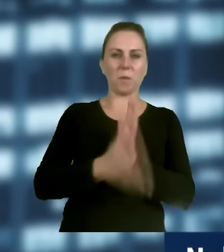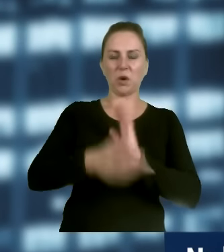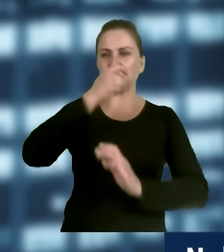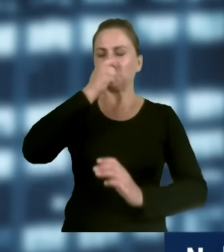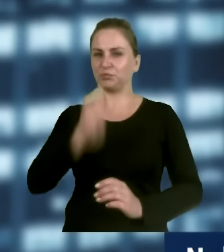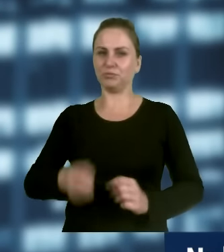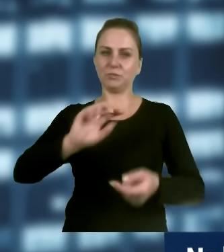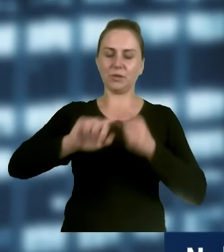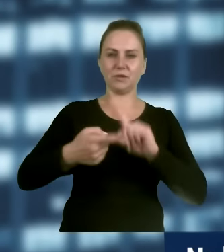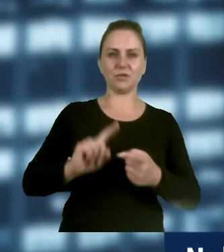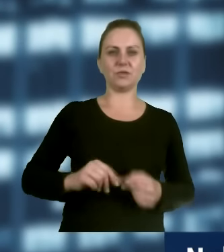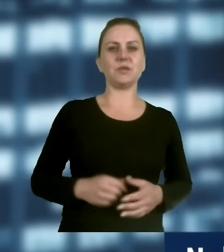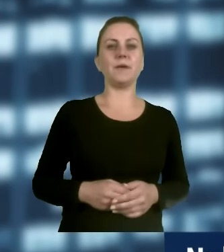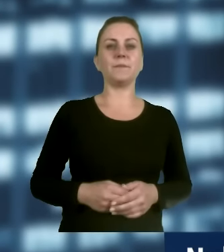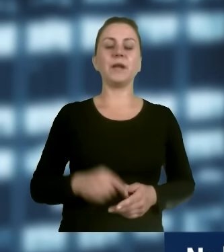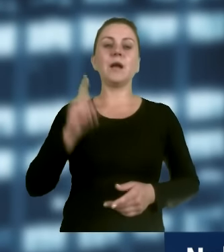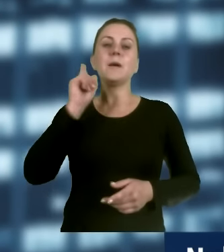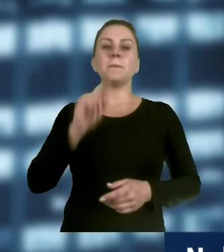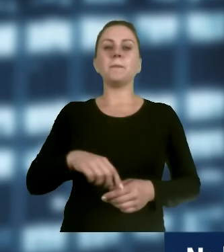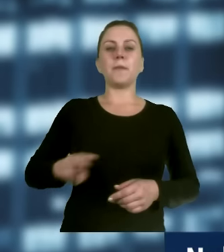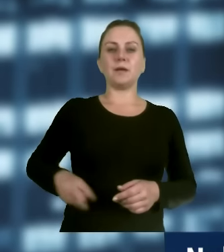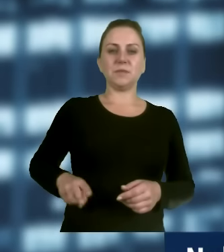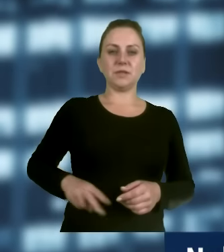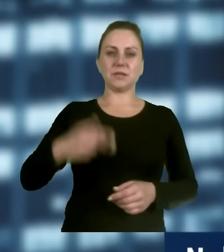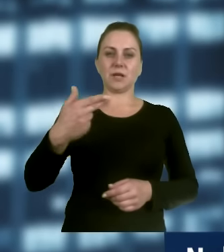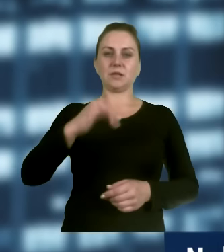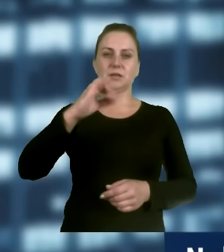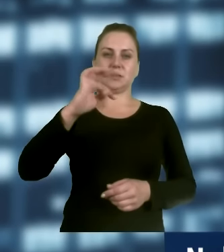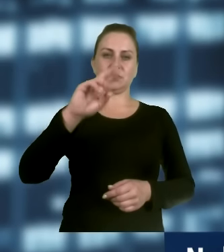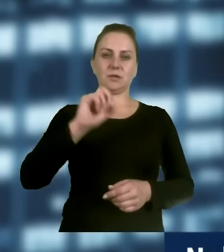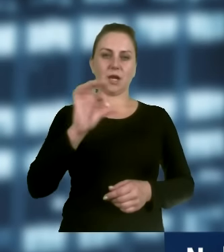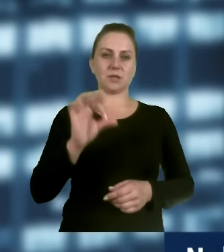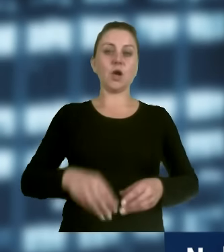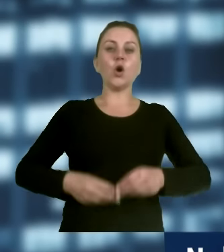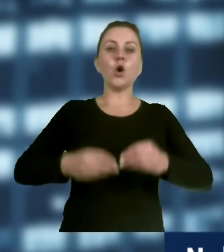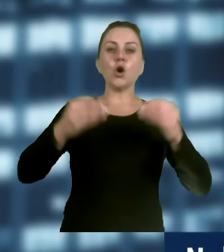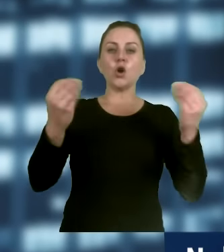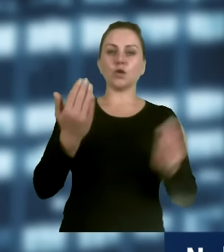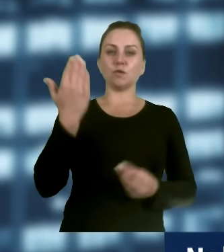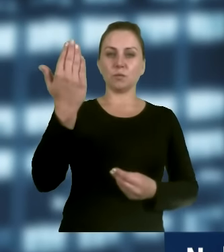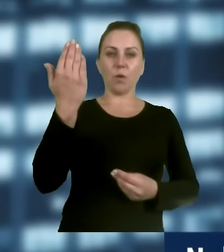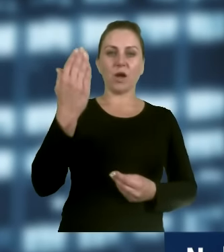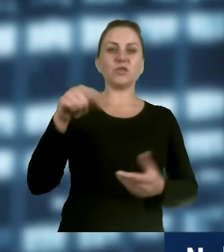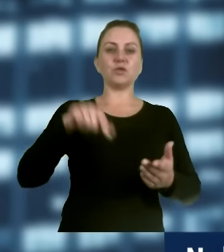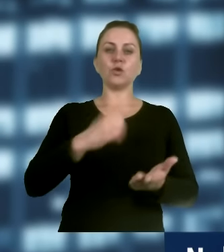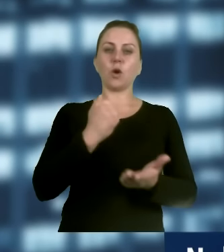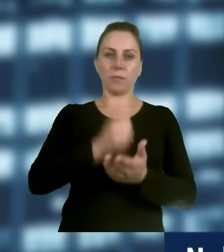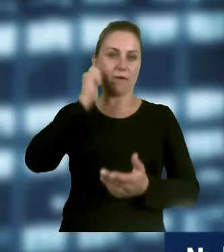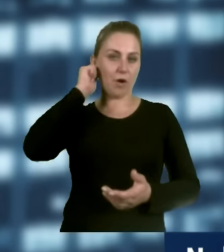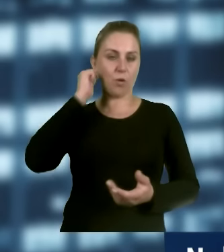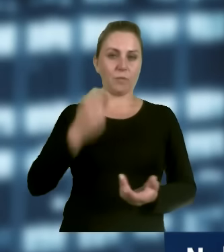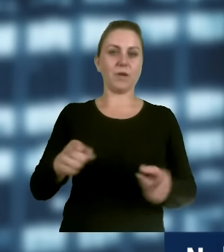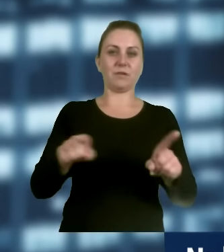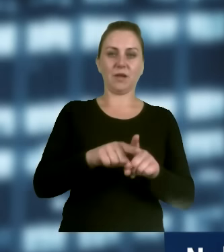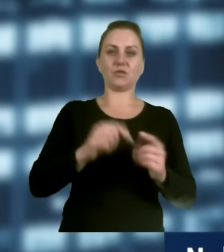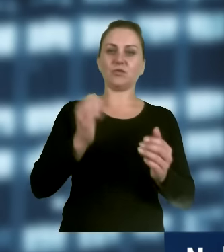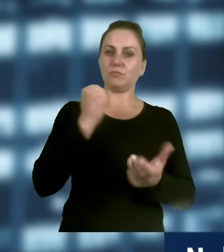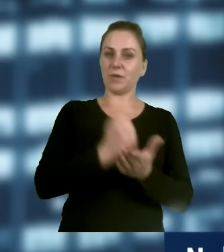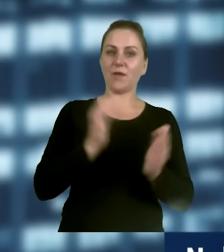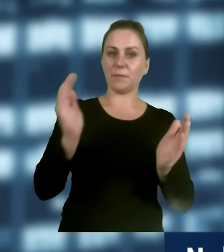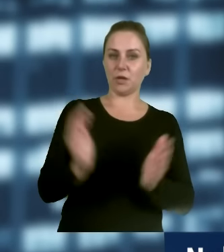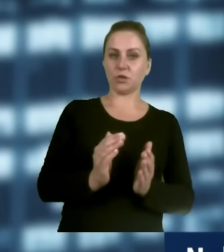Pan minister Sławomir Nitras. Rozwój społeczny to również prawa kobiet i prawa mniejszości. Rozumiem, że porozumienie będzie ponad